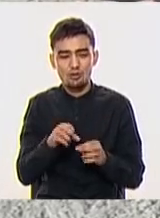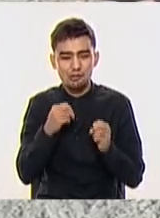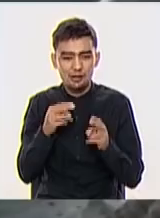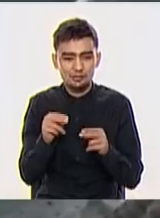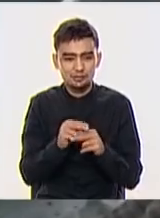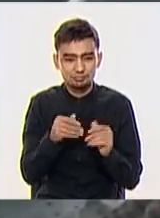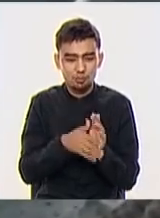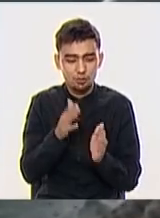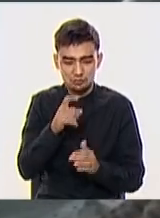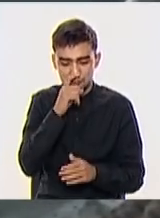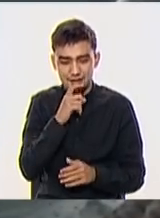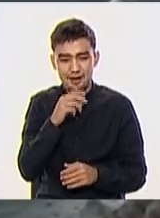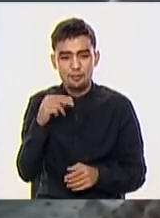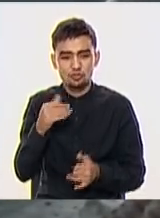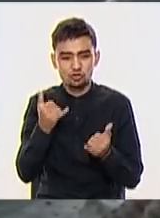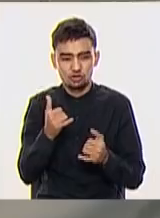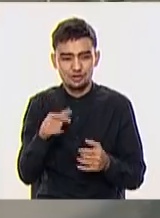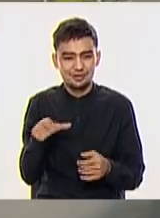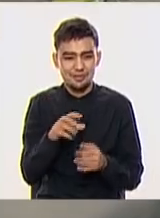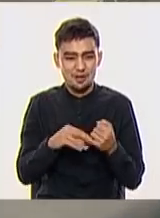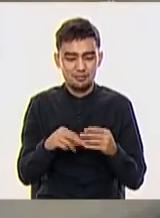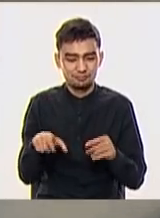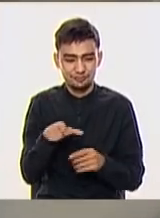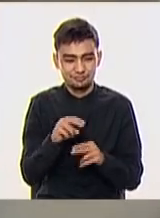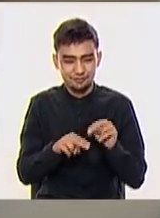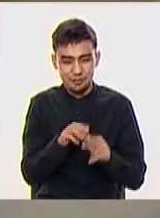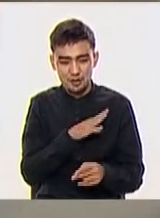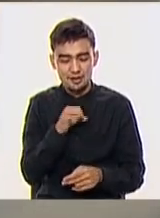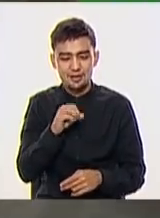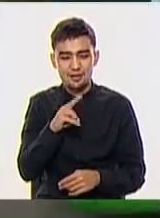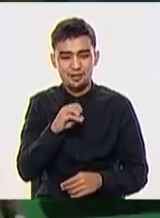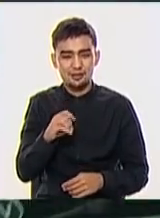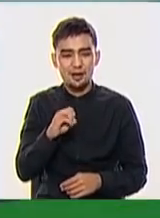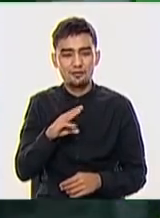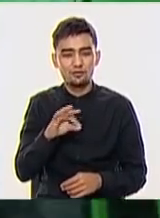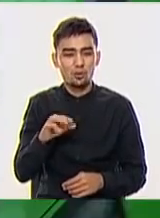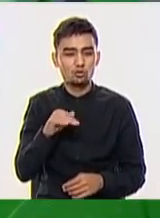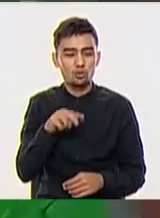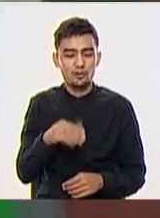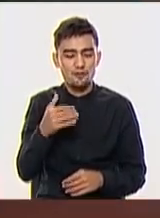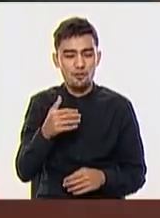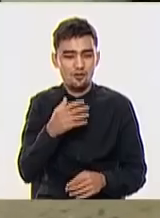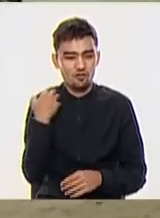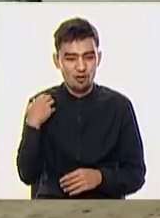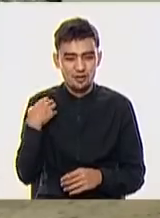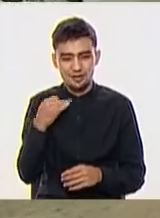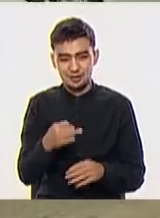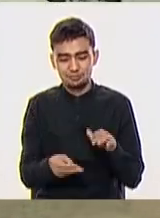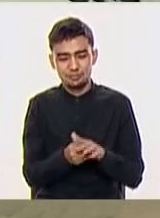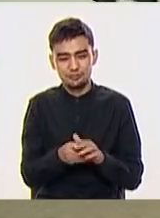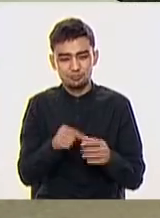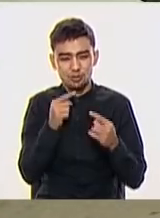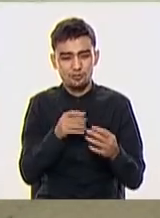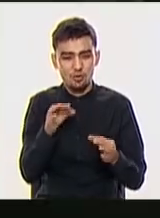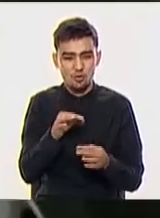түсініксіз. Ал президент алдымен жол құрылысын сынға алып, артынан Қазавтожолдың басшысы Ұлан Әліповпен бір күнде сыбайлас жемқорлыққа қарсы